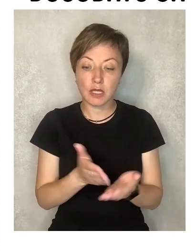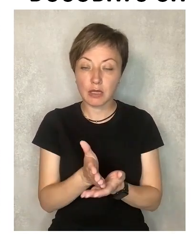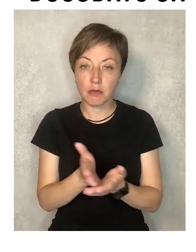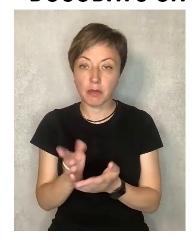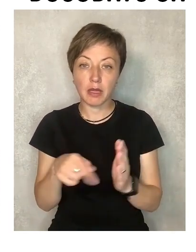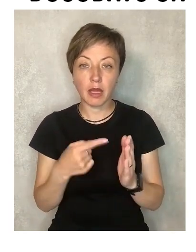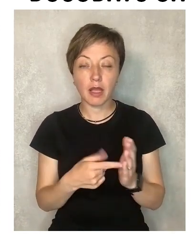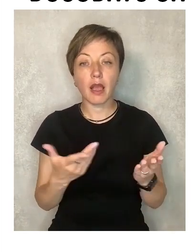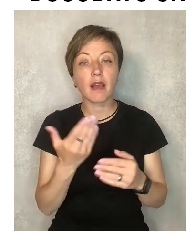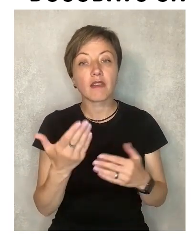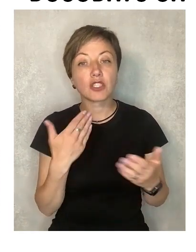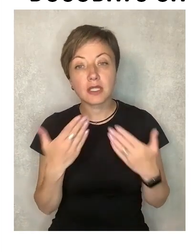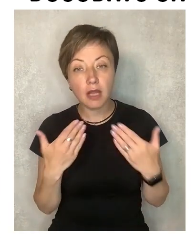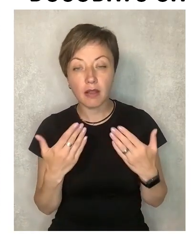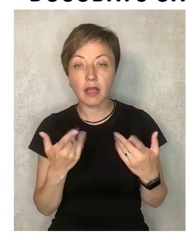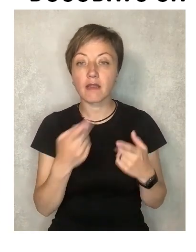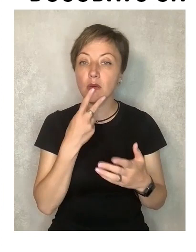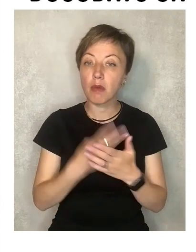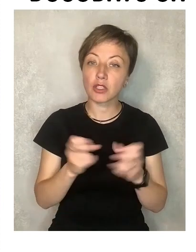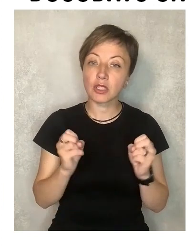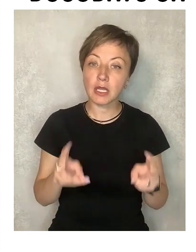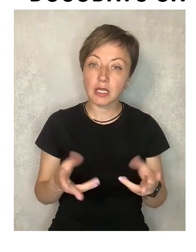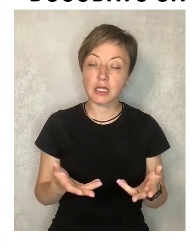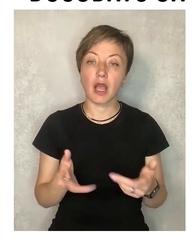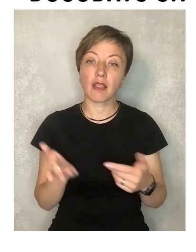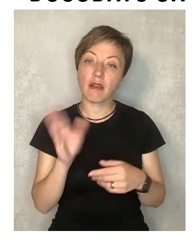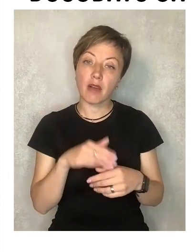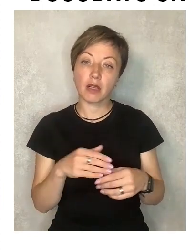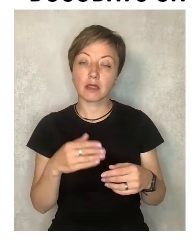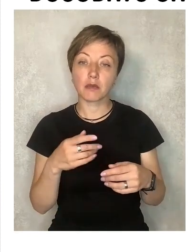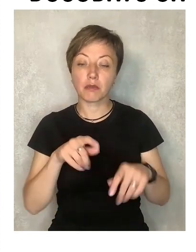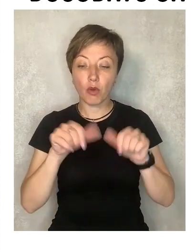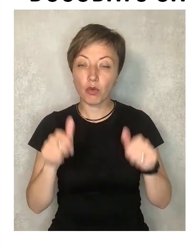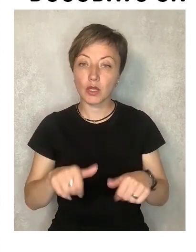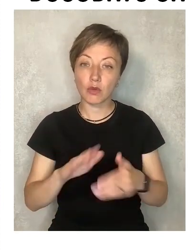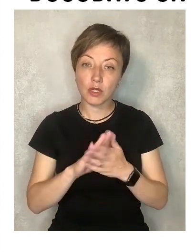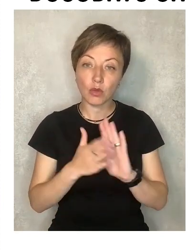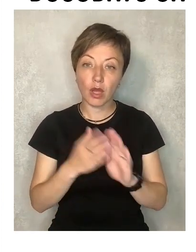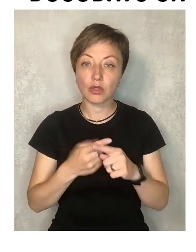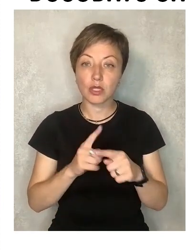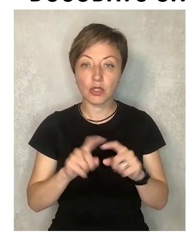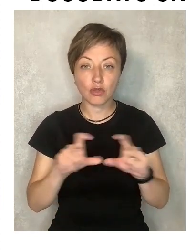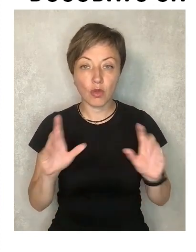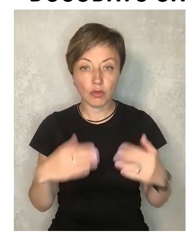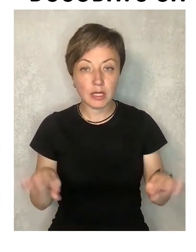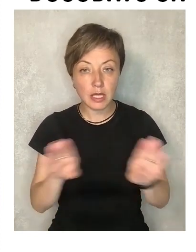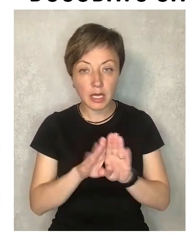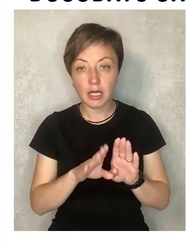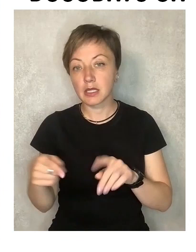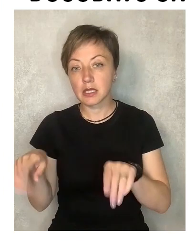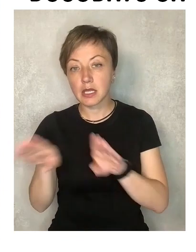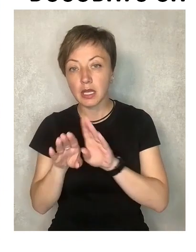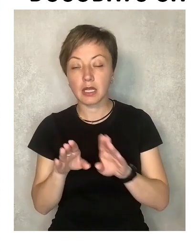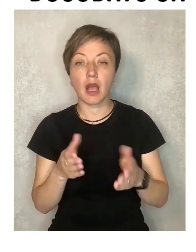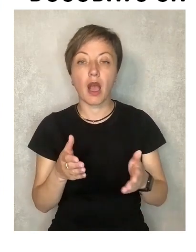яке ваше ставлення, які ви бачите ризики. А давайте там промоделюємо ситуацію, що ця школа буде закрита, чи ця школа буде закрита.